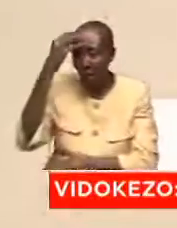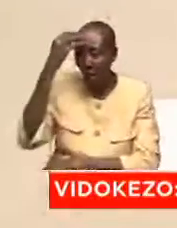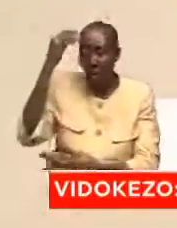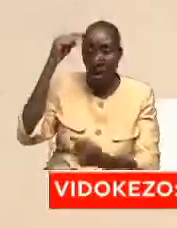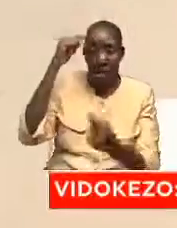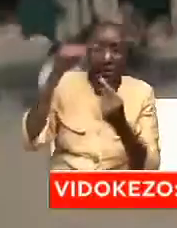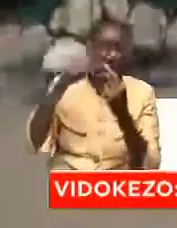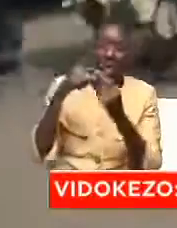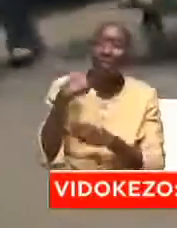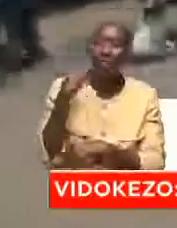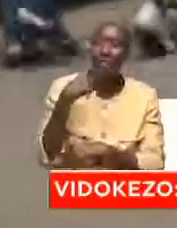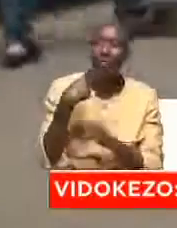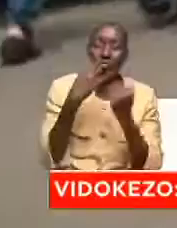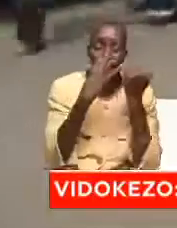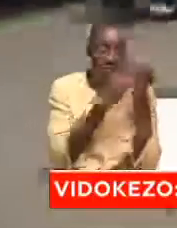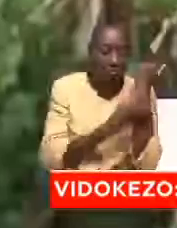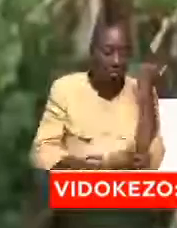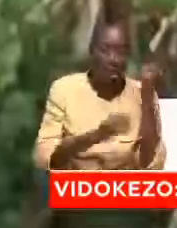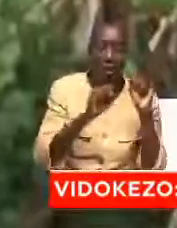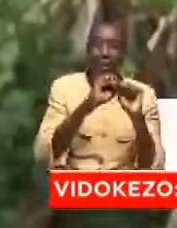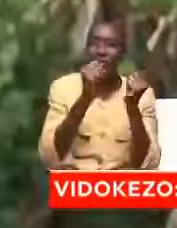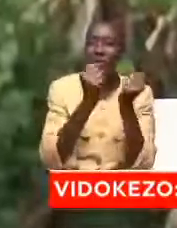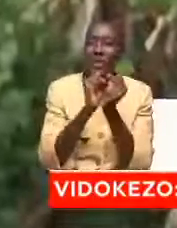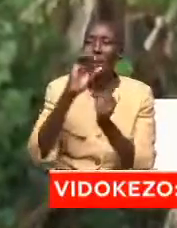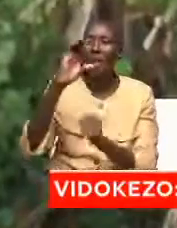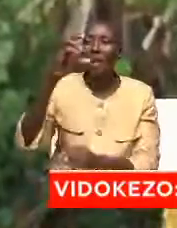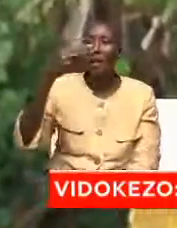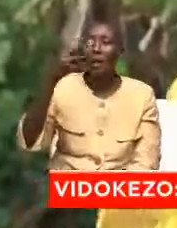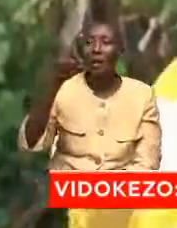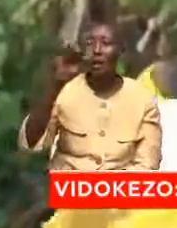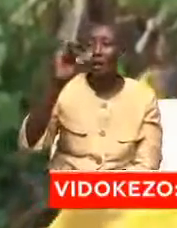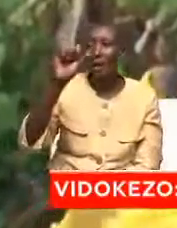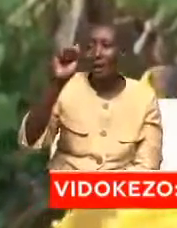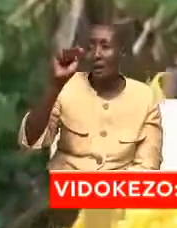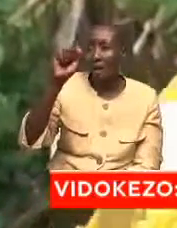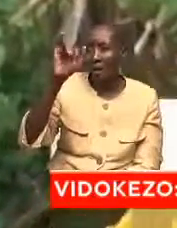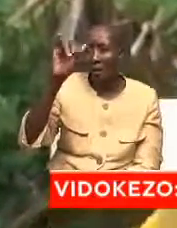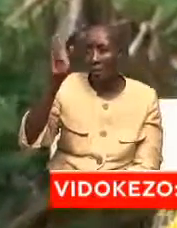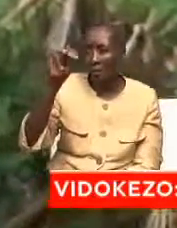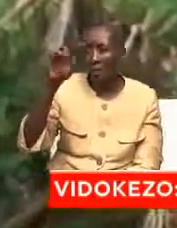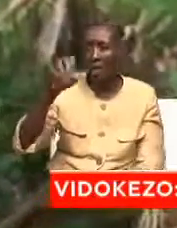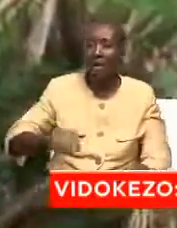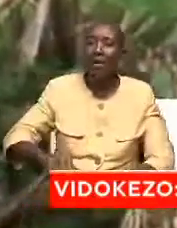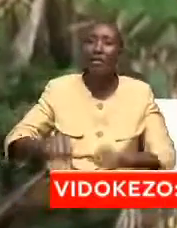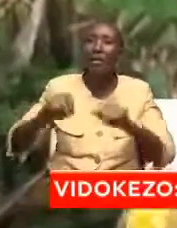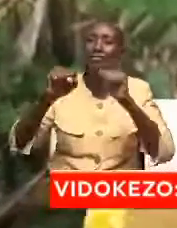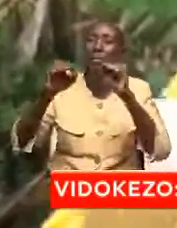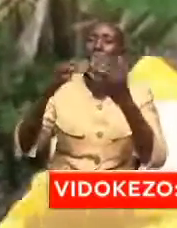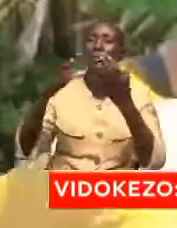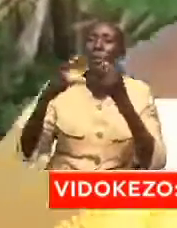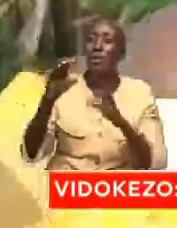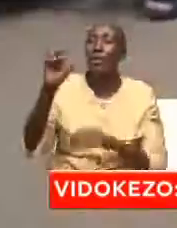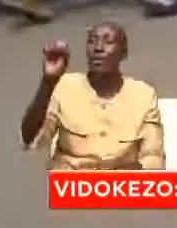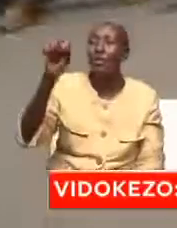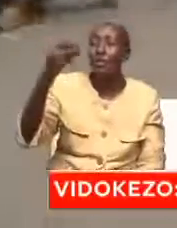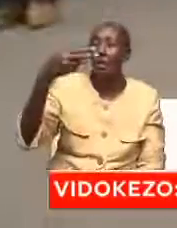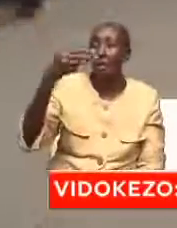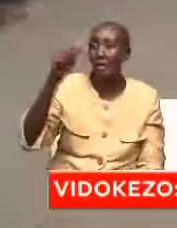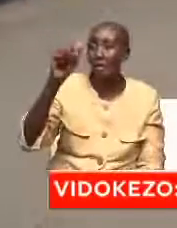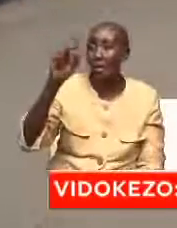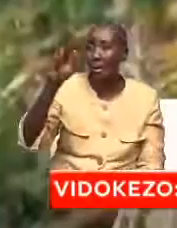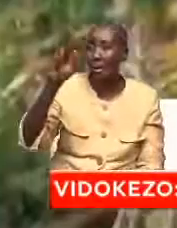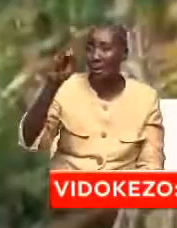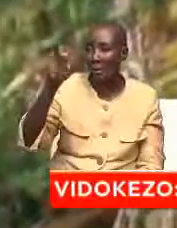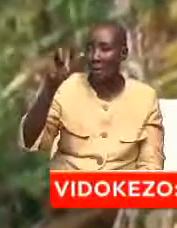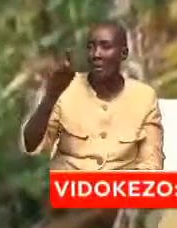wale wasiojiweza katika jamii. Christine Tanguli ni mkurugenzi wa shirika la Shekina Glory kando na kuwa waziri wa ardhi Trans